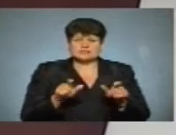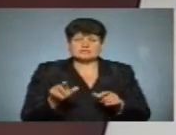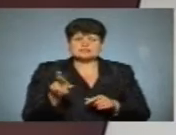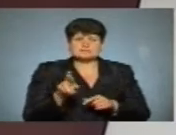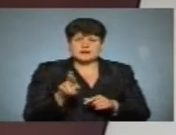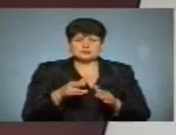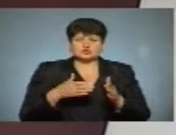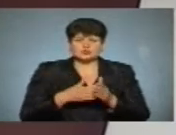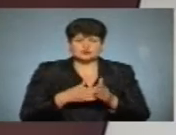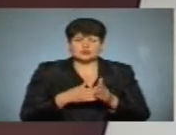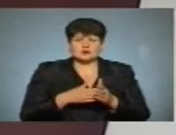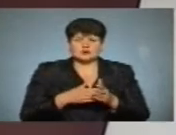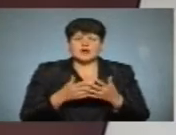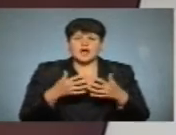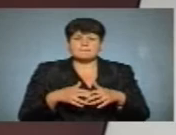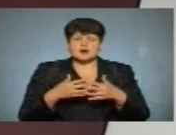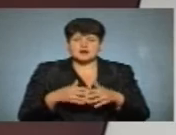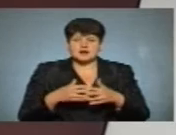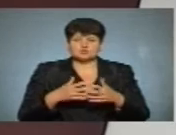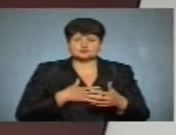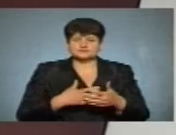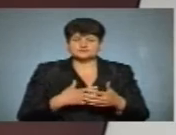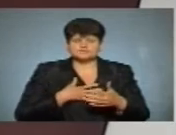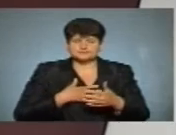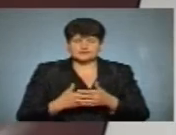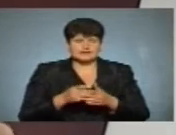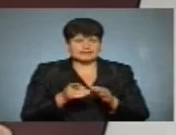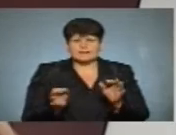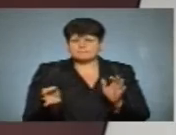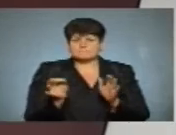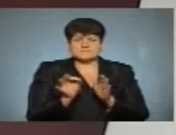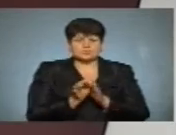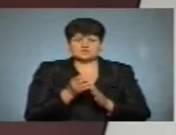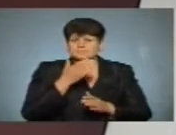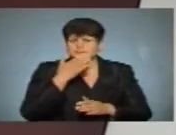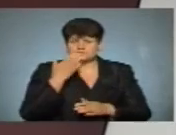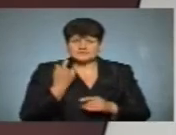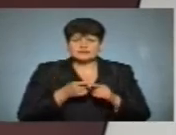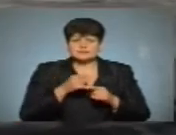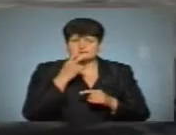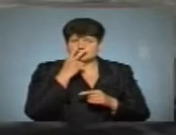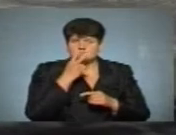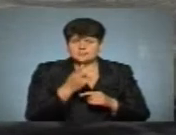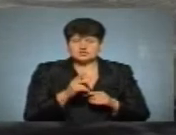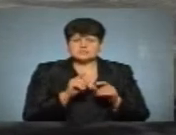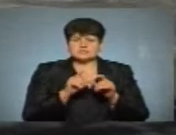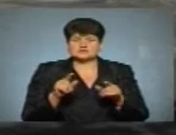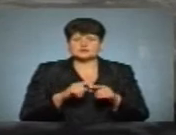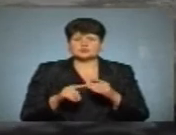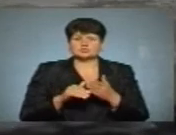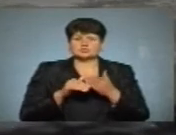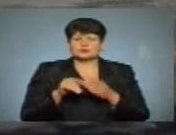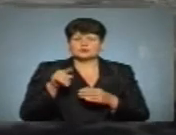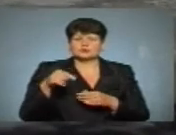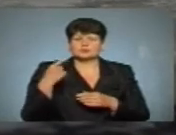До апарату штучної вентиляції легень, каже Ярослав Чайківський, її не підключали. На цих кадрах ви бачите станцію швидкої допомоги